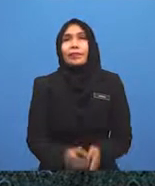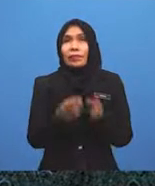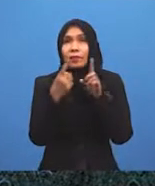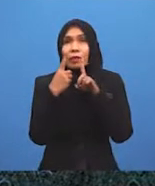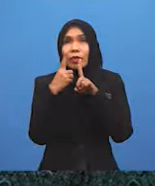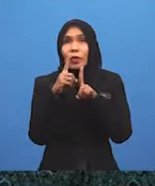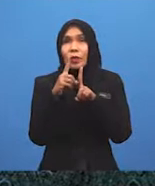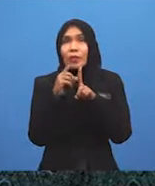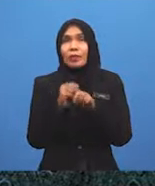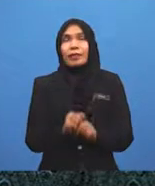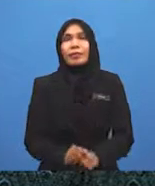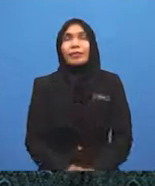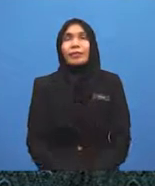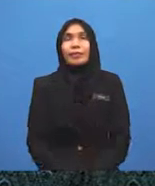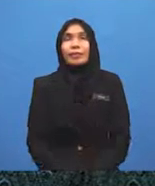Apakah jawapannya?